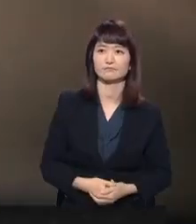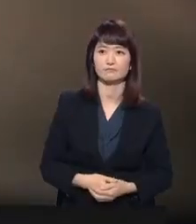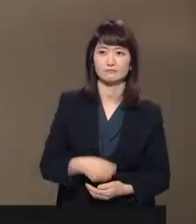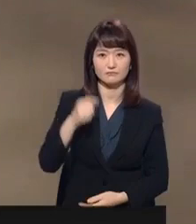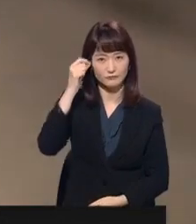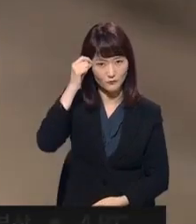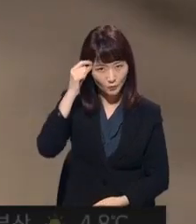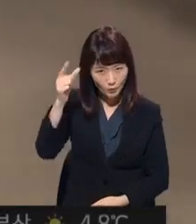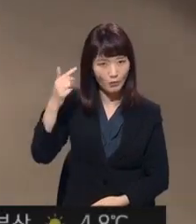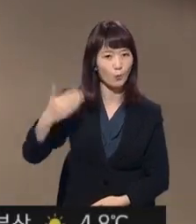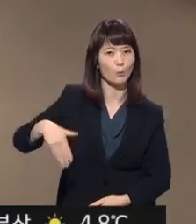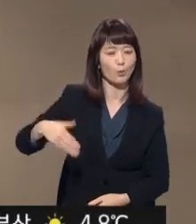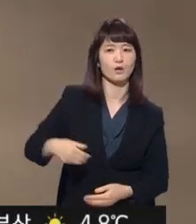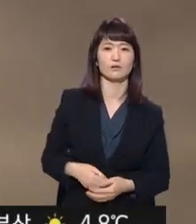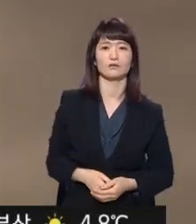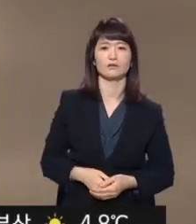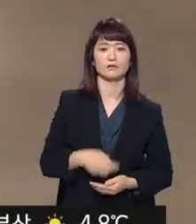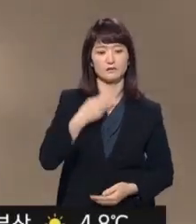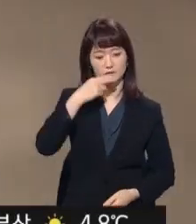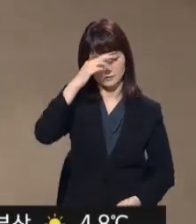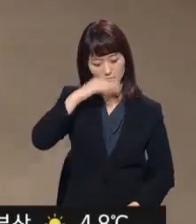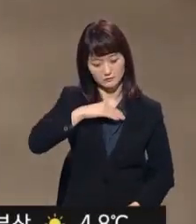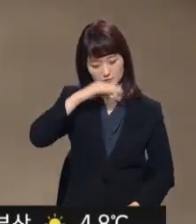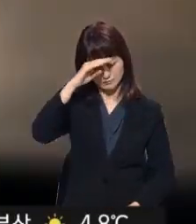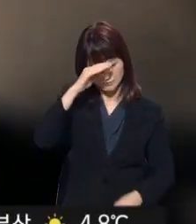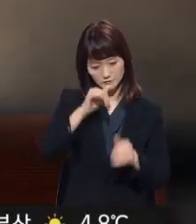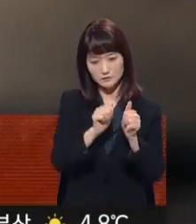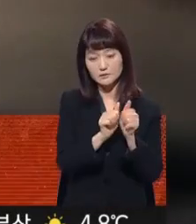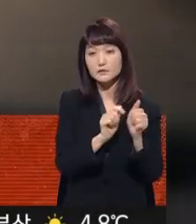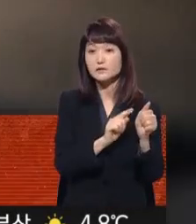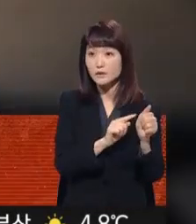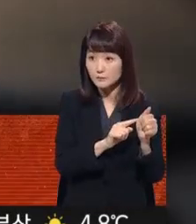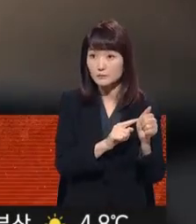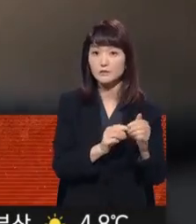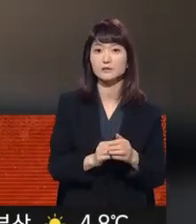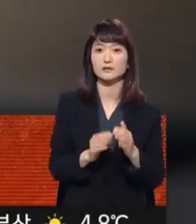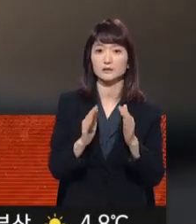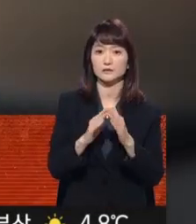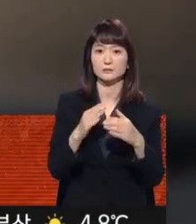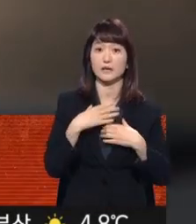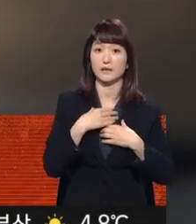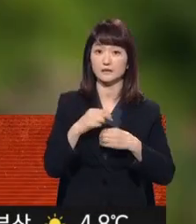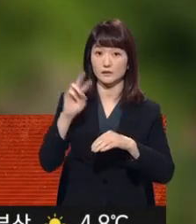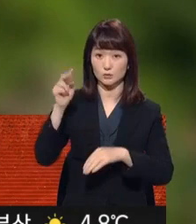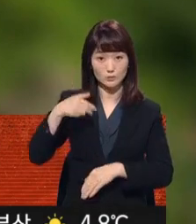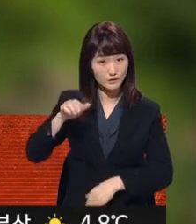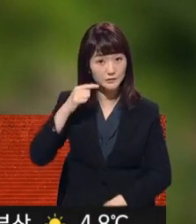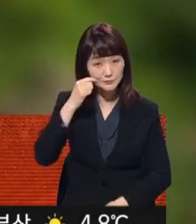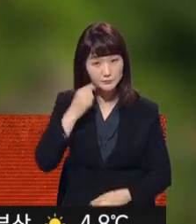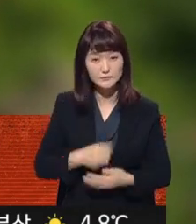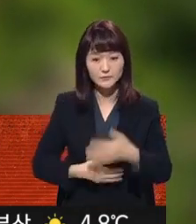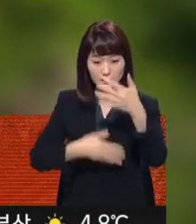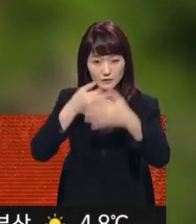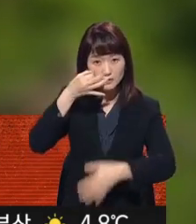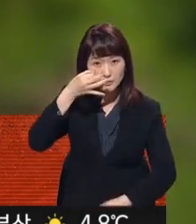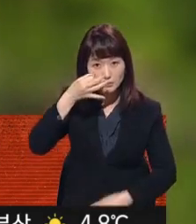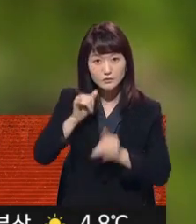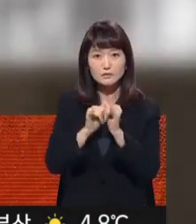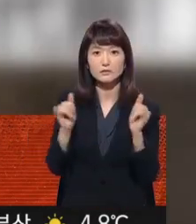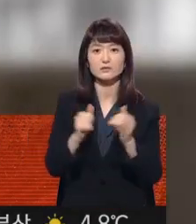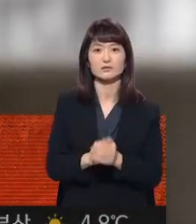천재야, 천재. 네, 만취한 남성은 이 반려견이 없었다면 집에 무사히 들어가지 못했을 것 같습니다. 이 영상을 본